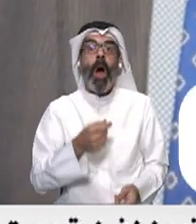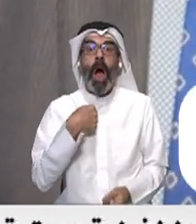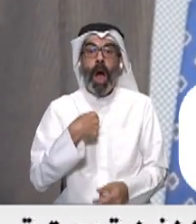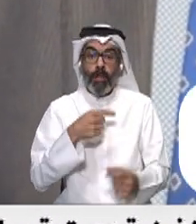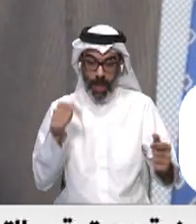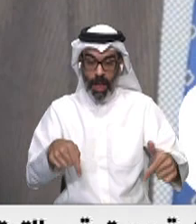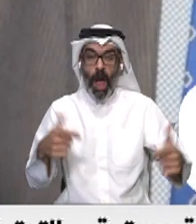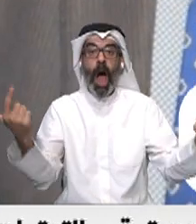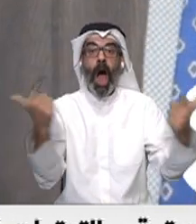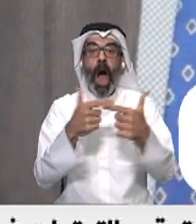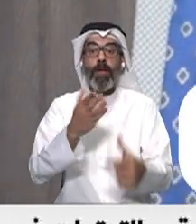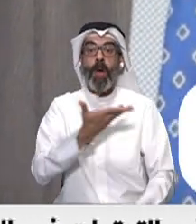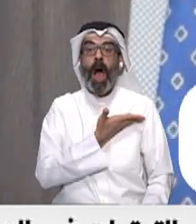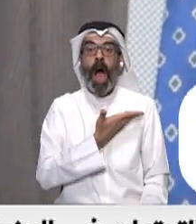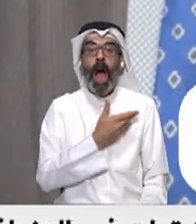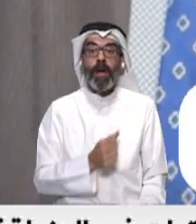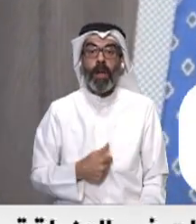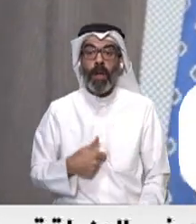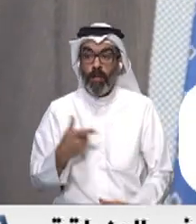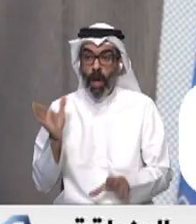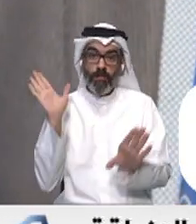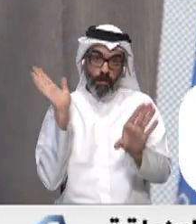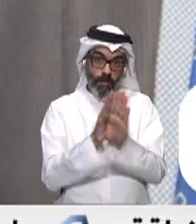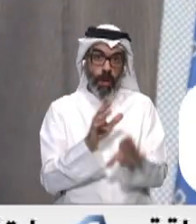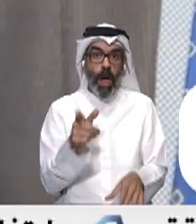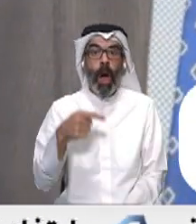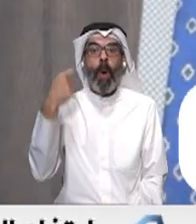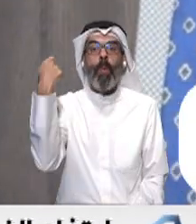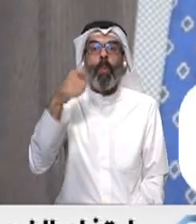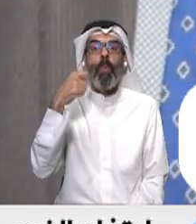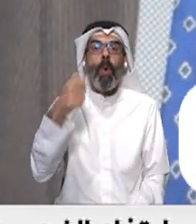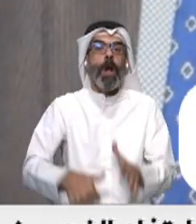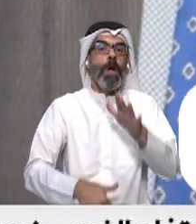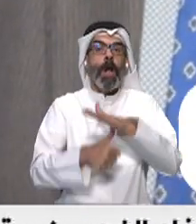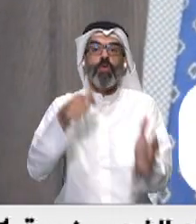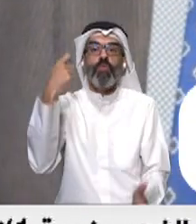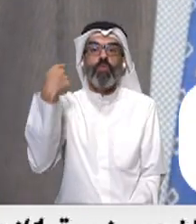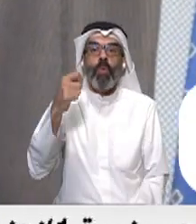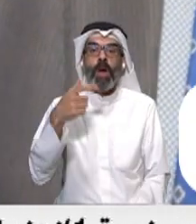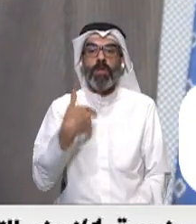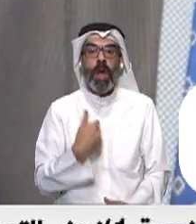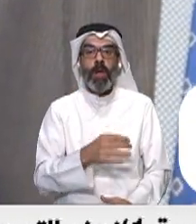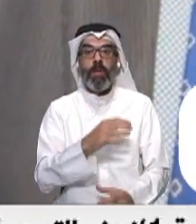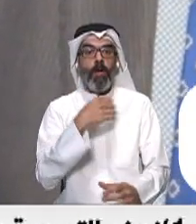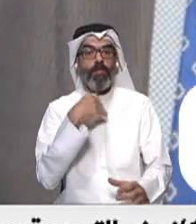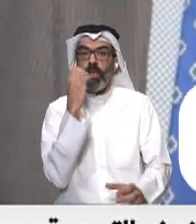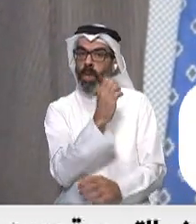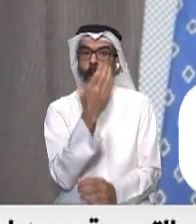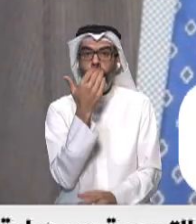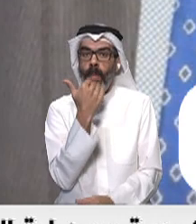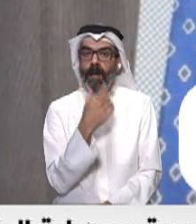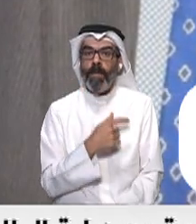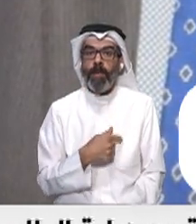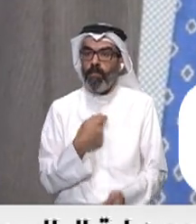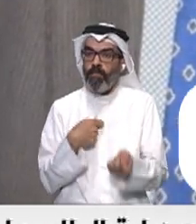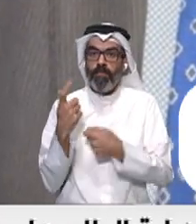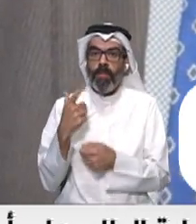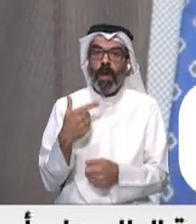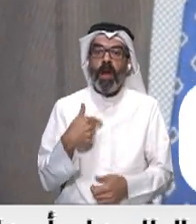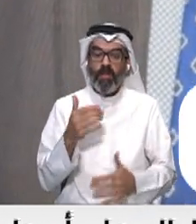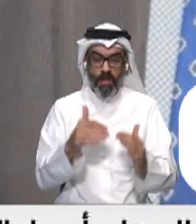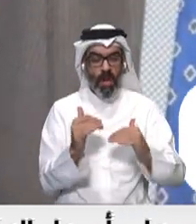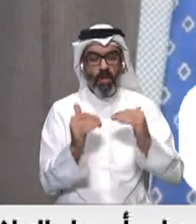الحرب في غزه كنوع من التاييد لها رئيس الوزراء ايضا تهرب من الاجابه على هذه الا وقال انهم ما زالوا في مرحله